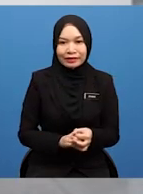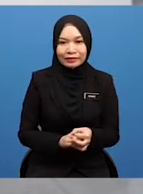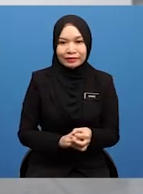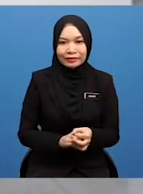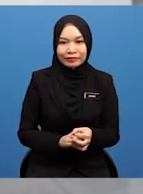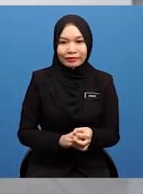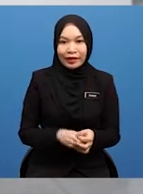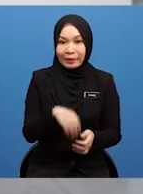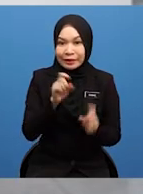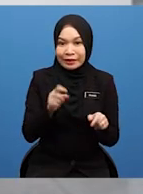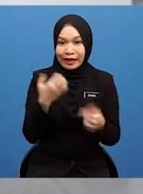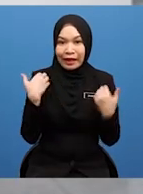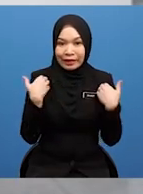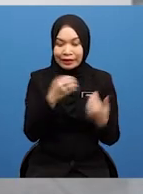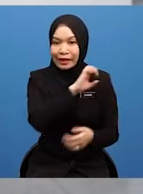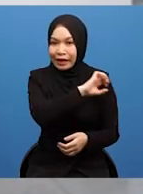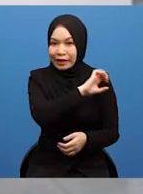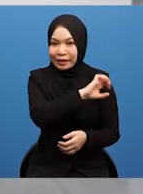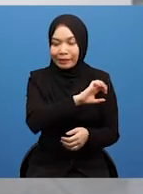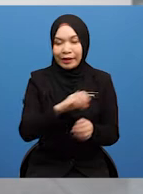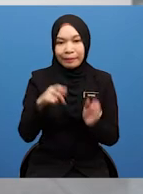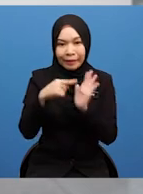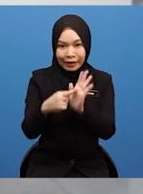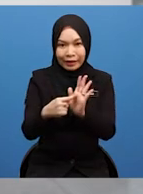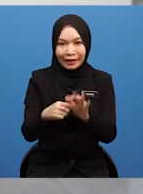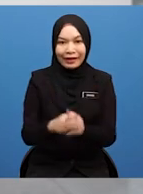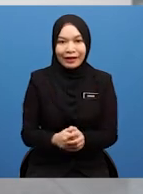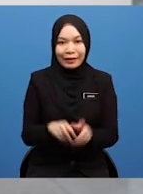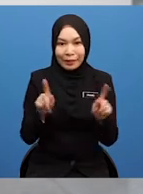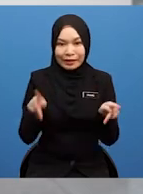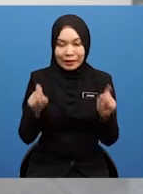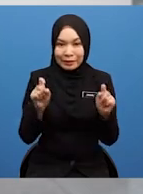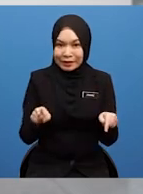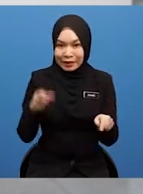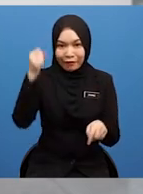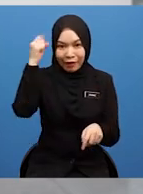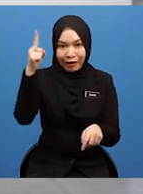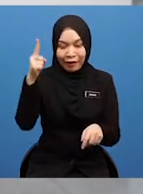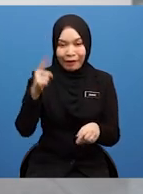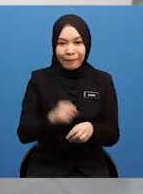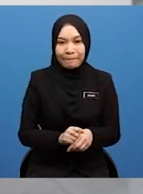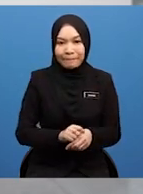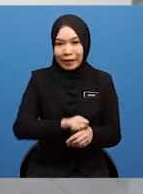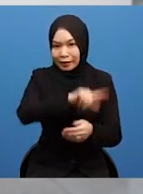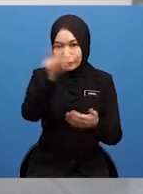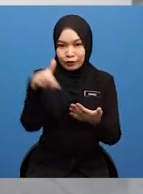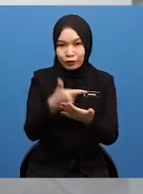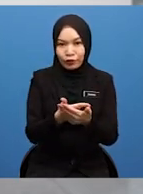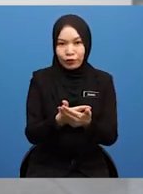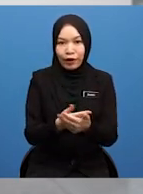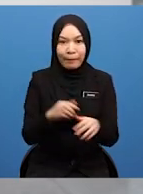dan juga peragaan Hal ini karena pelajar perlu memahami secara keseluruhan proses